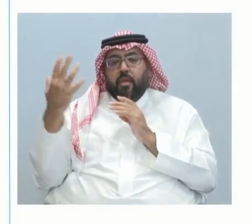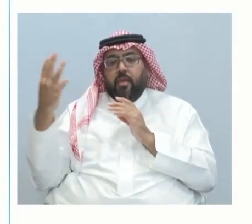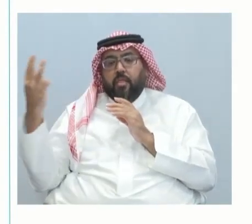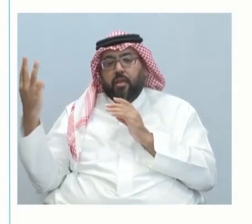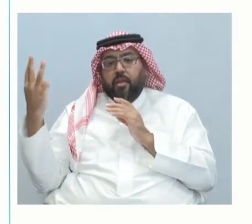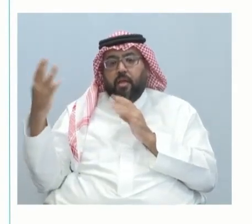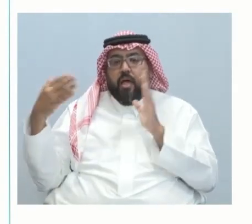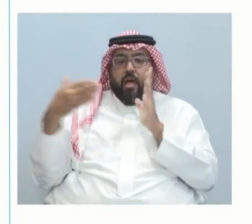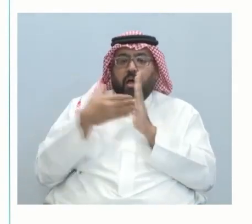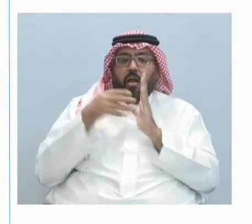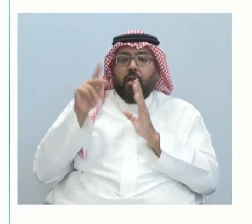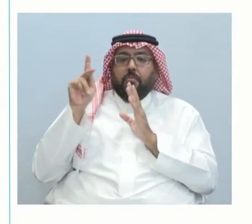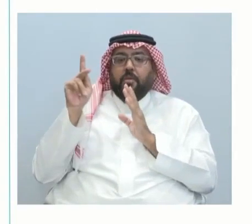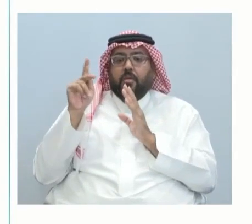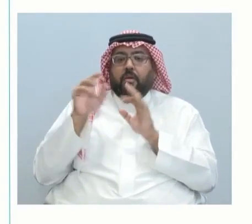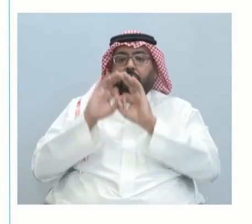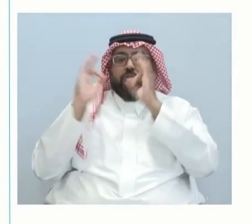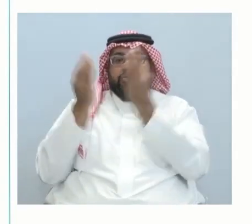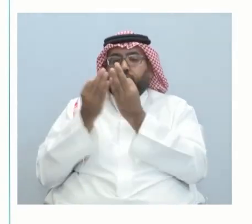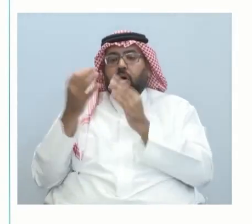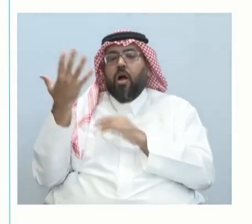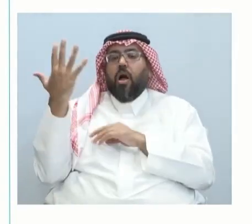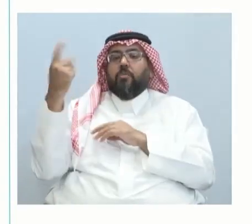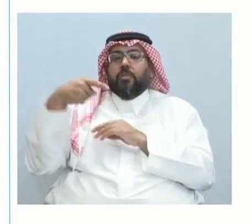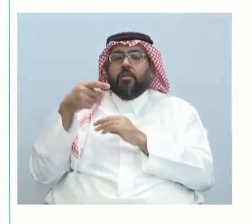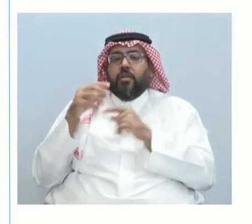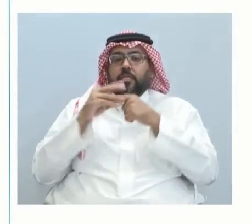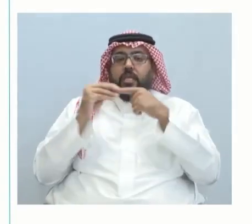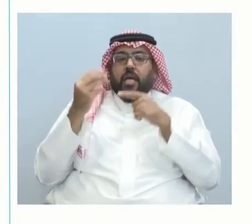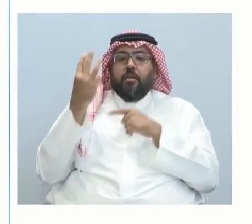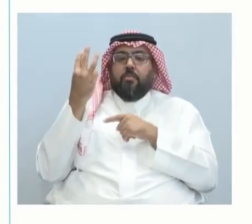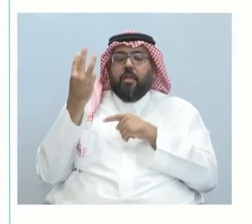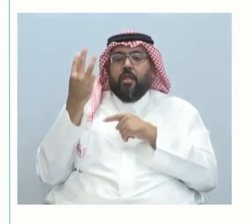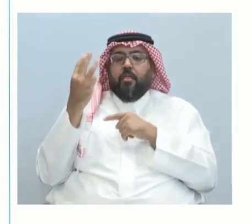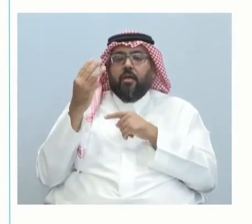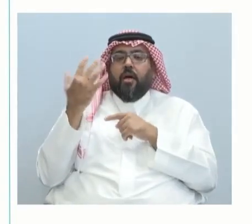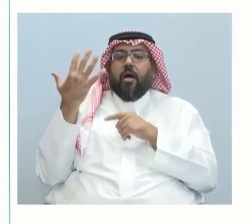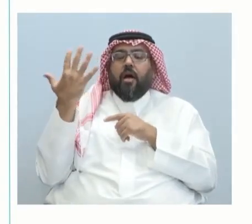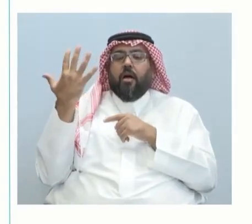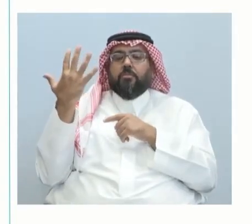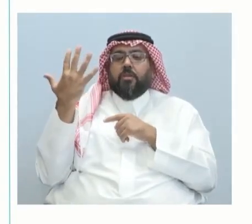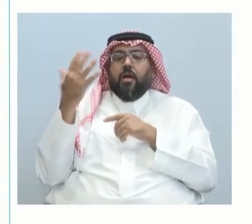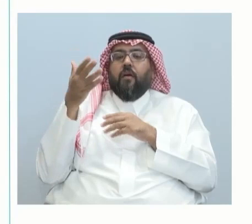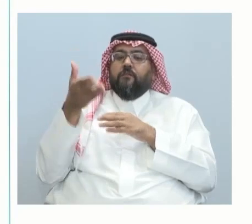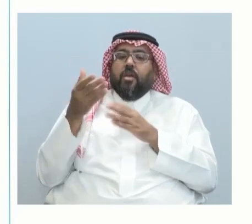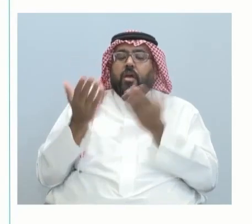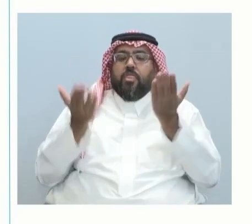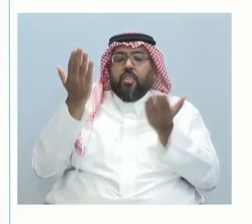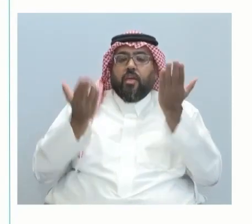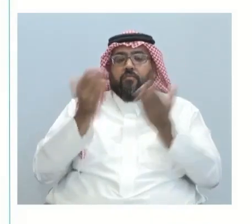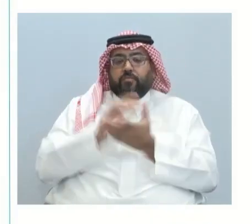ينتهي بالبي فانه يكون في المجموعه 15 في المجموعه 15 سالب ثلاثه اي عندها خمسه الكترونات تكافل